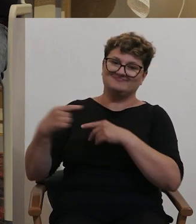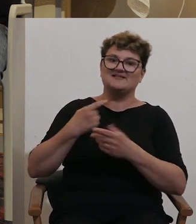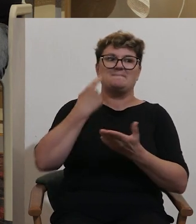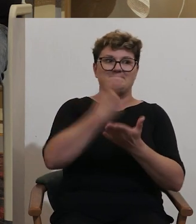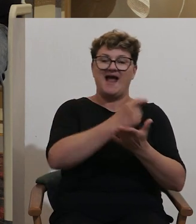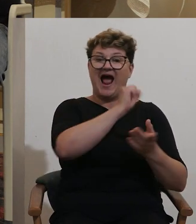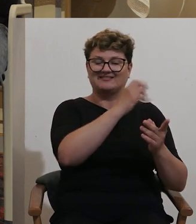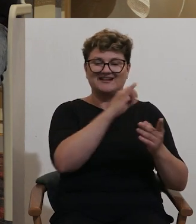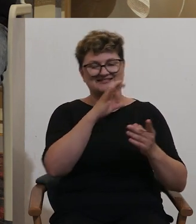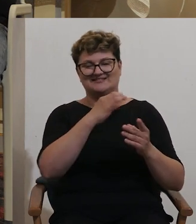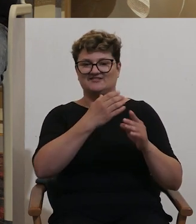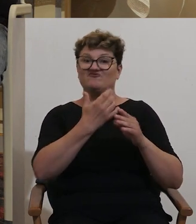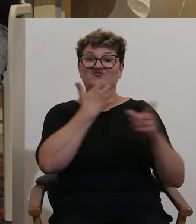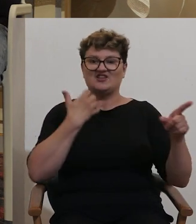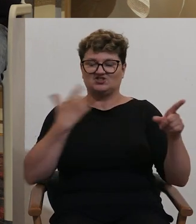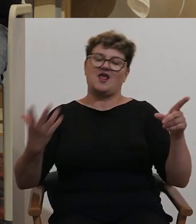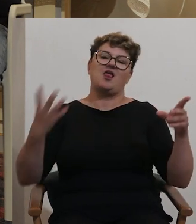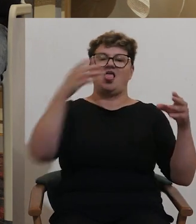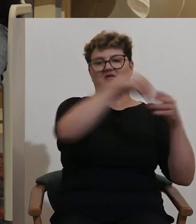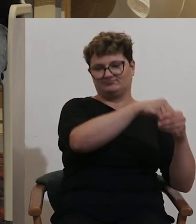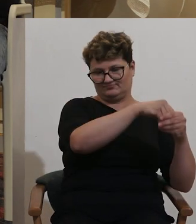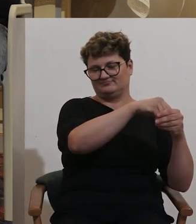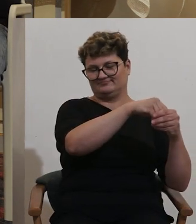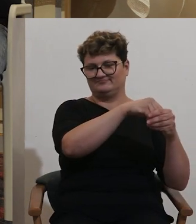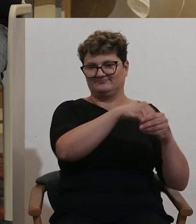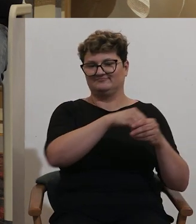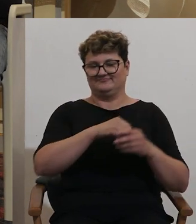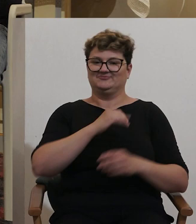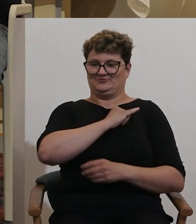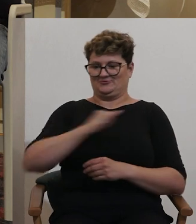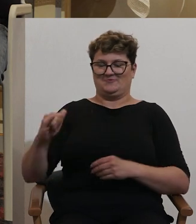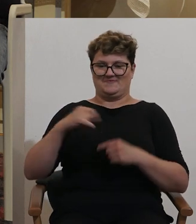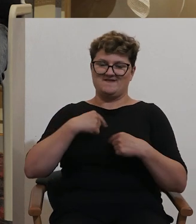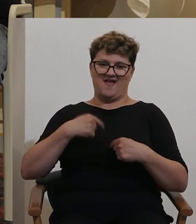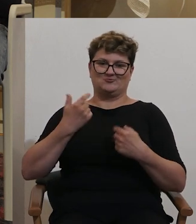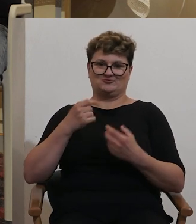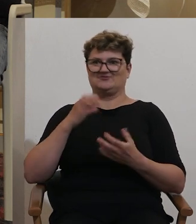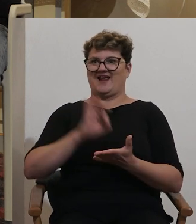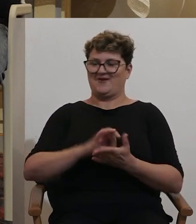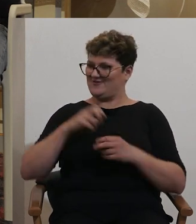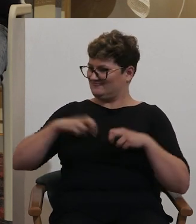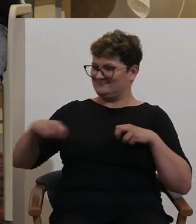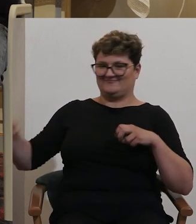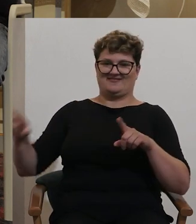zdążyli wcześniej do Andersa, siedzi w czasie obchodów bitwy pod Monte Cassino.